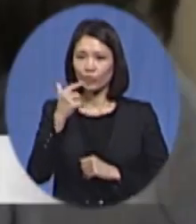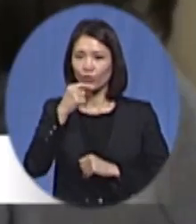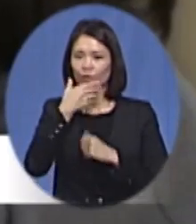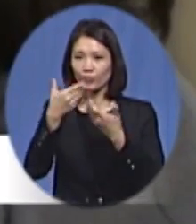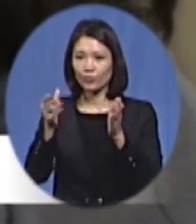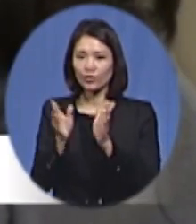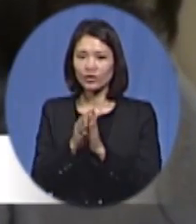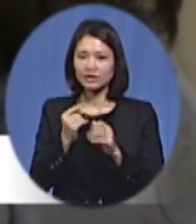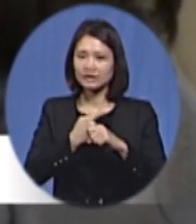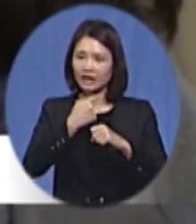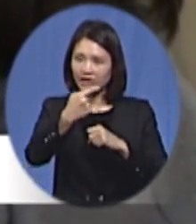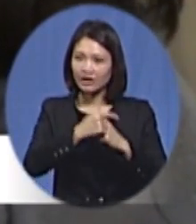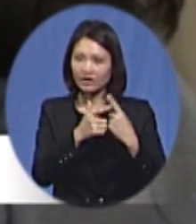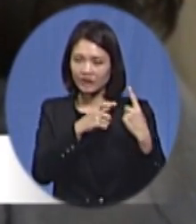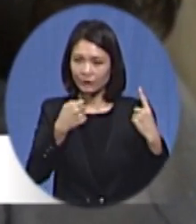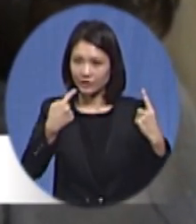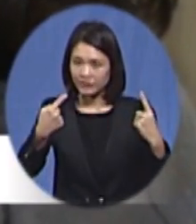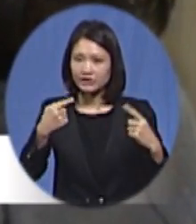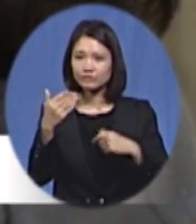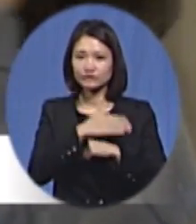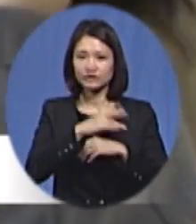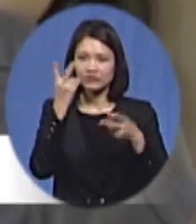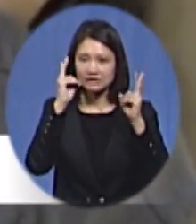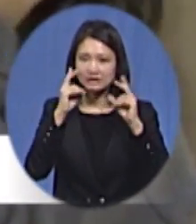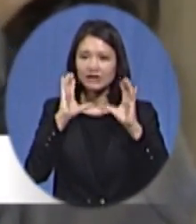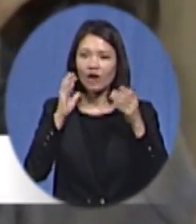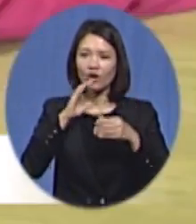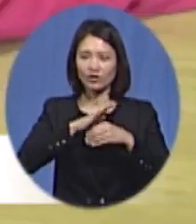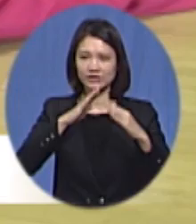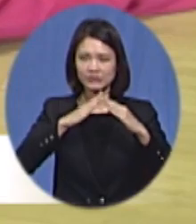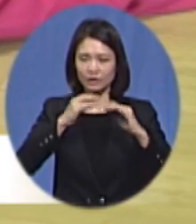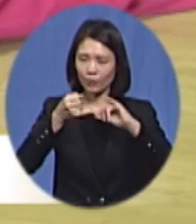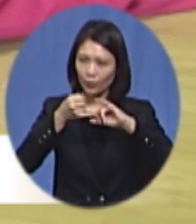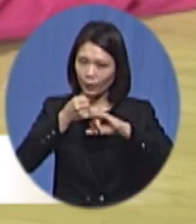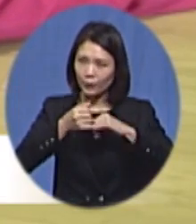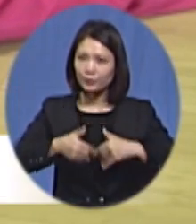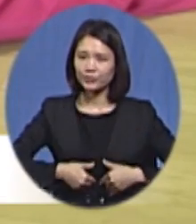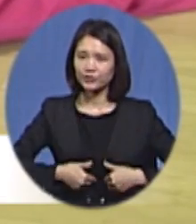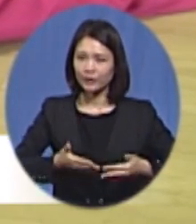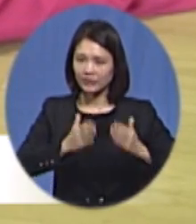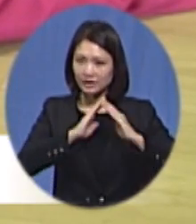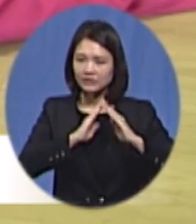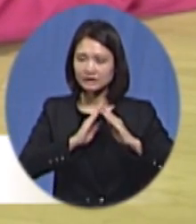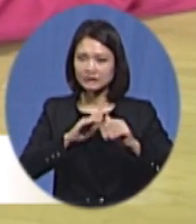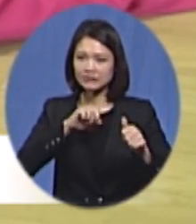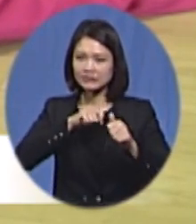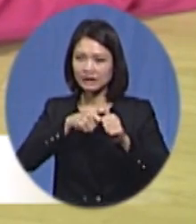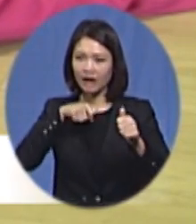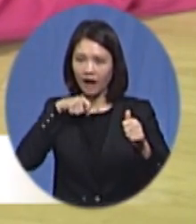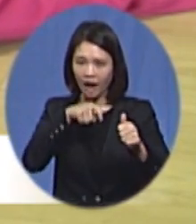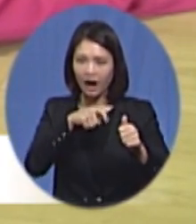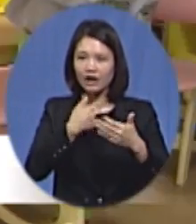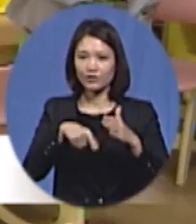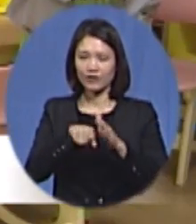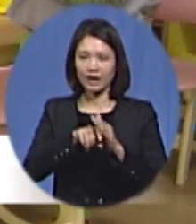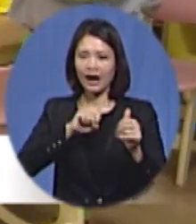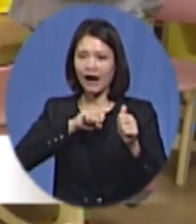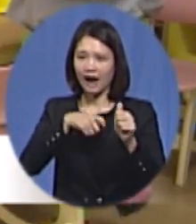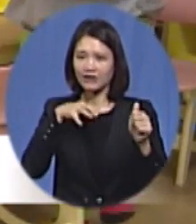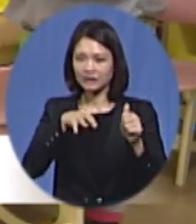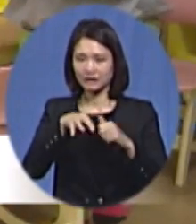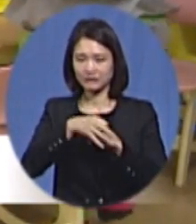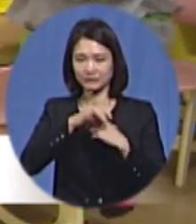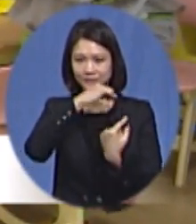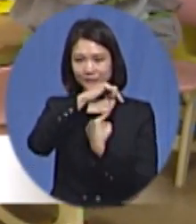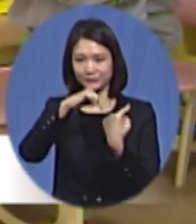보건복지부는 내년 1월 1일부터 직장 어린이집 설치 의무 이행을 강화하기 위해 이행 강제금 제도를